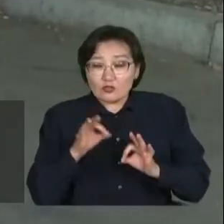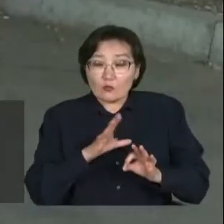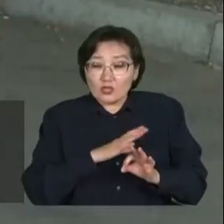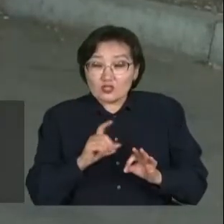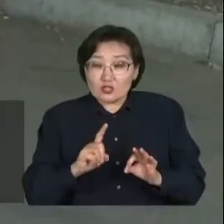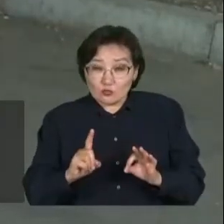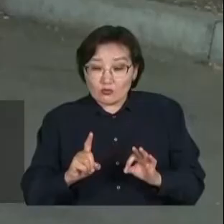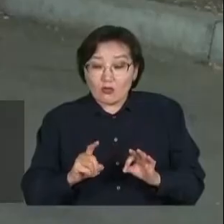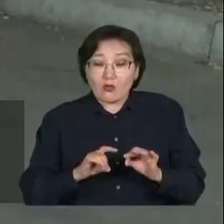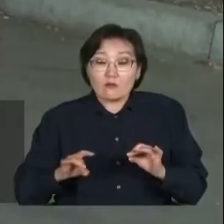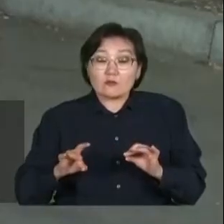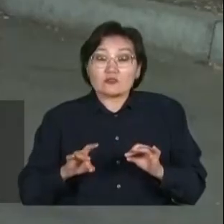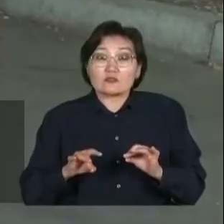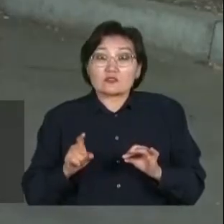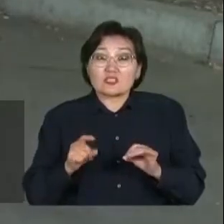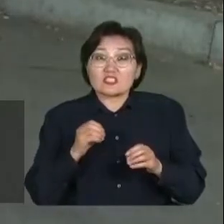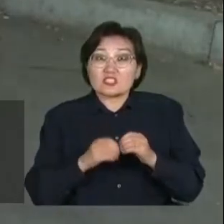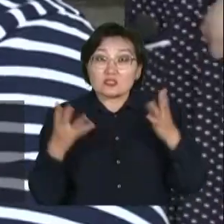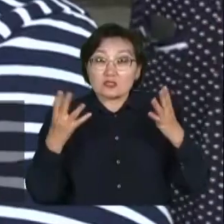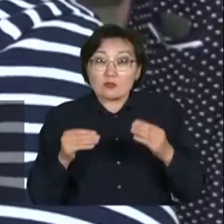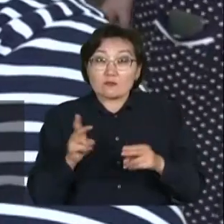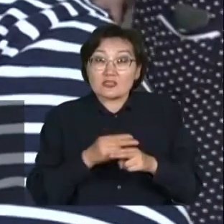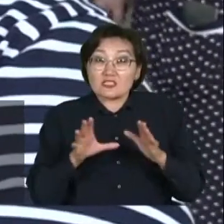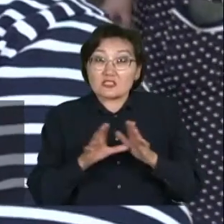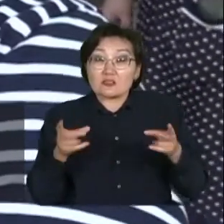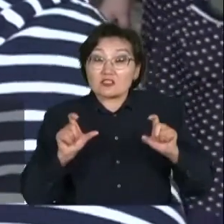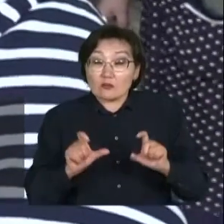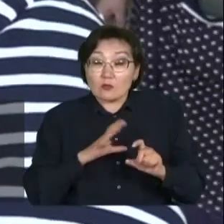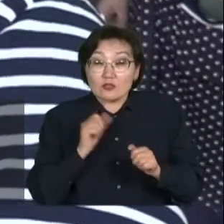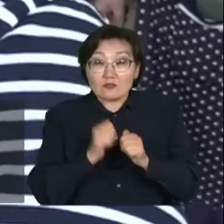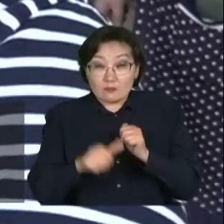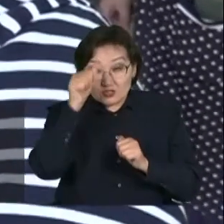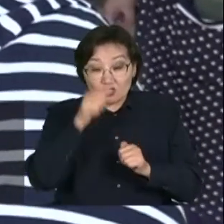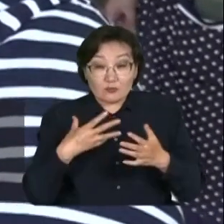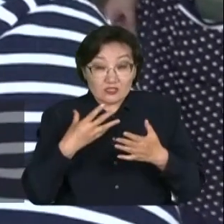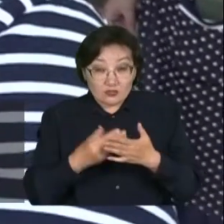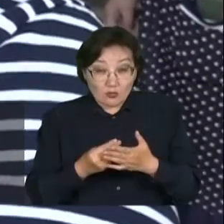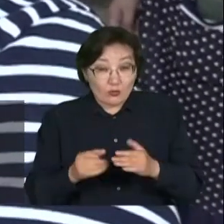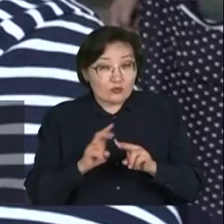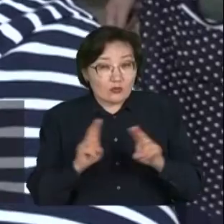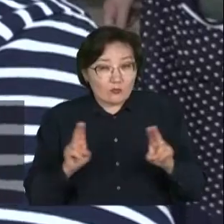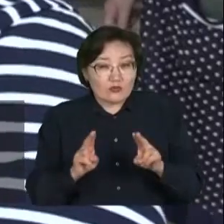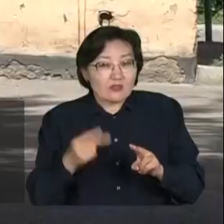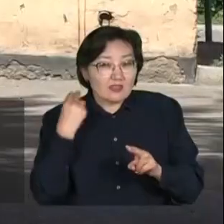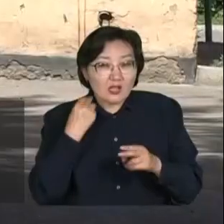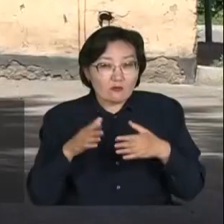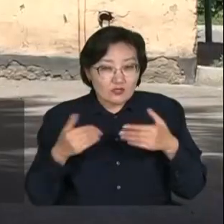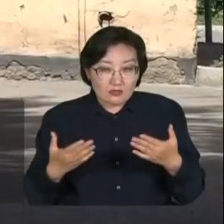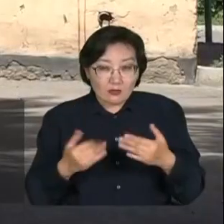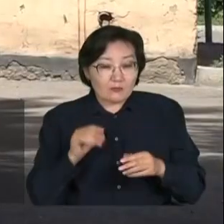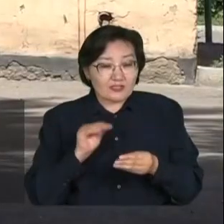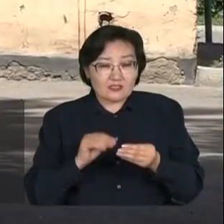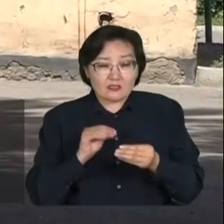что в районе там что-то мы 10 дней сидели хотя мы ежемесячно оплачиваем ни у кого в квитанции Долгов Нет